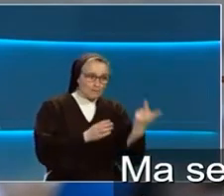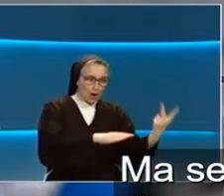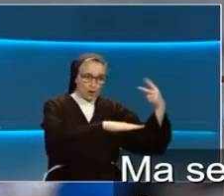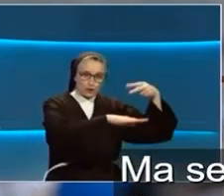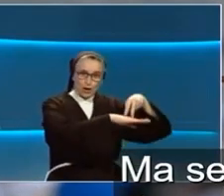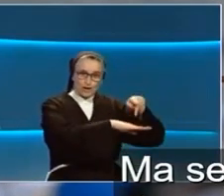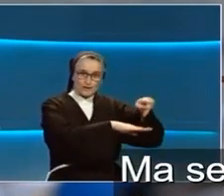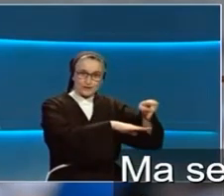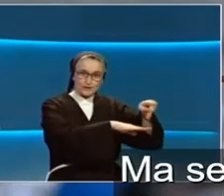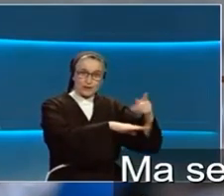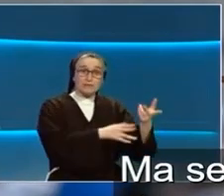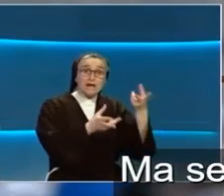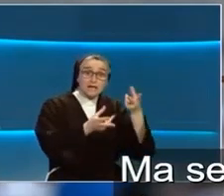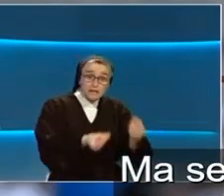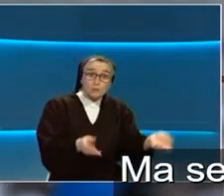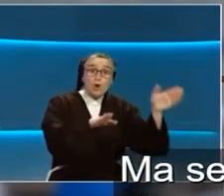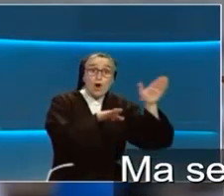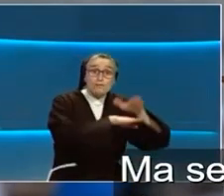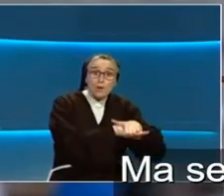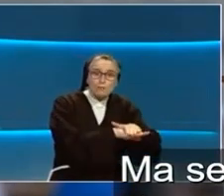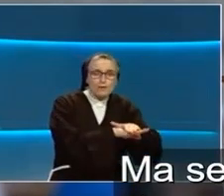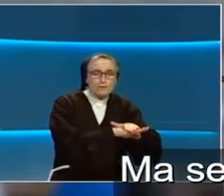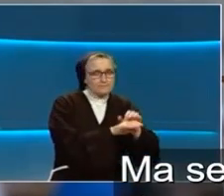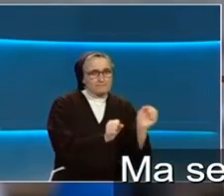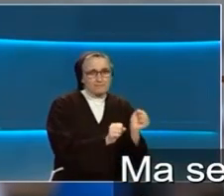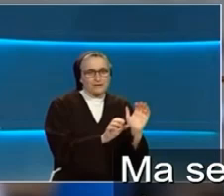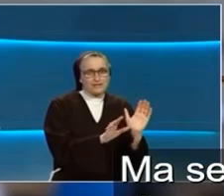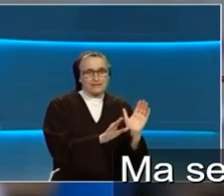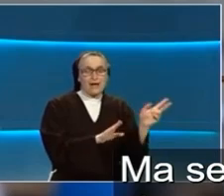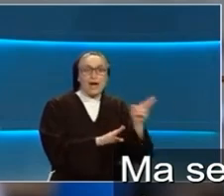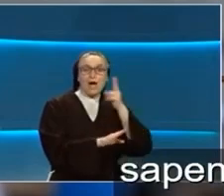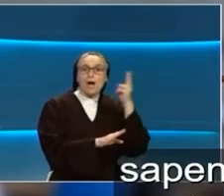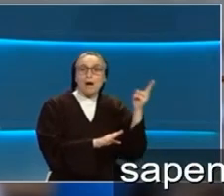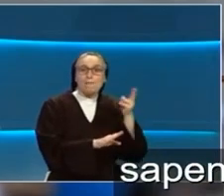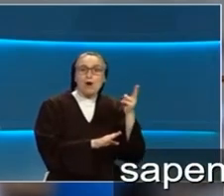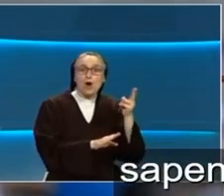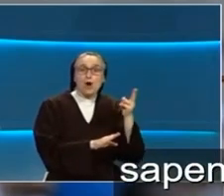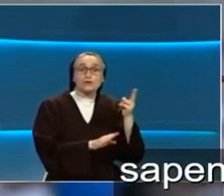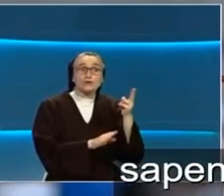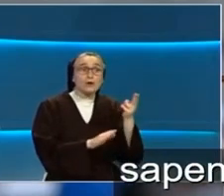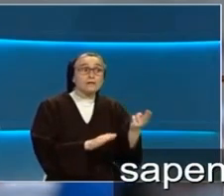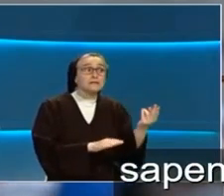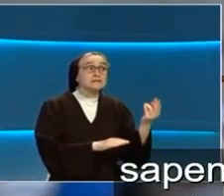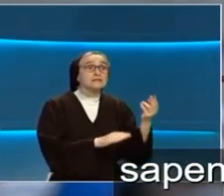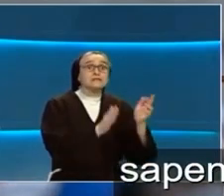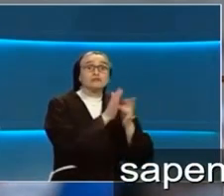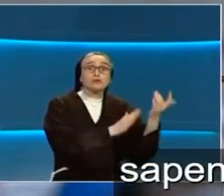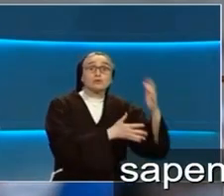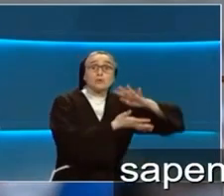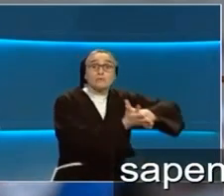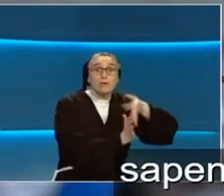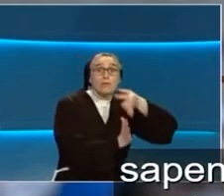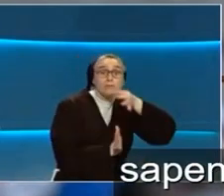morti, non muore più. La morte non ha più potere su di Lui.